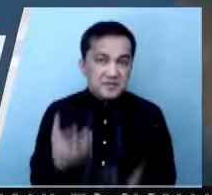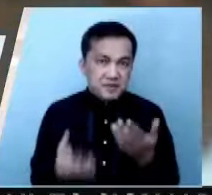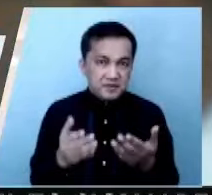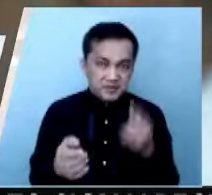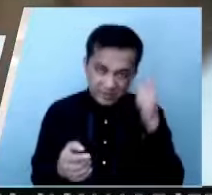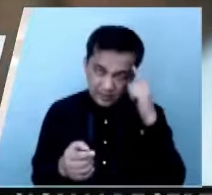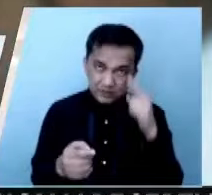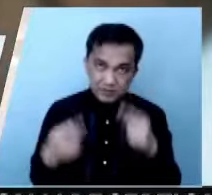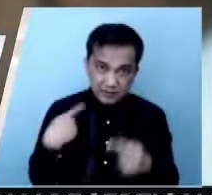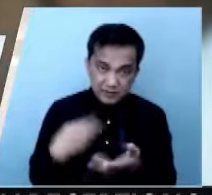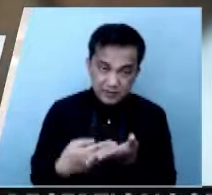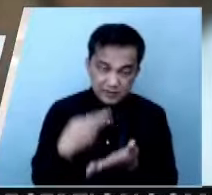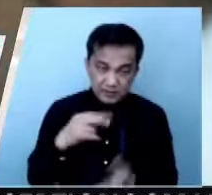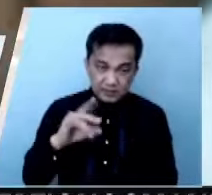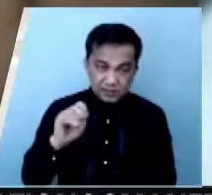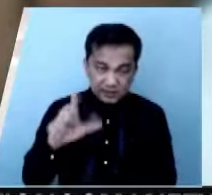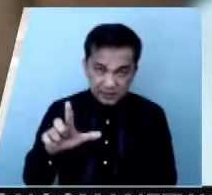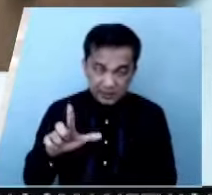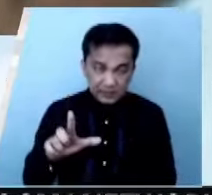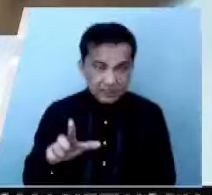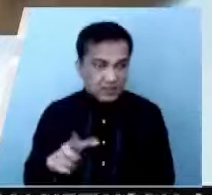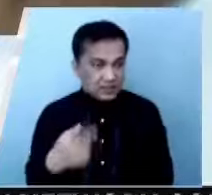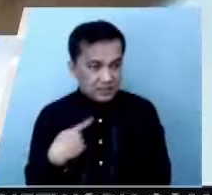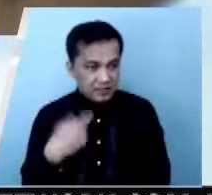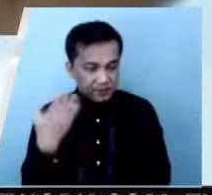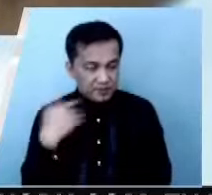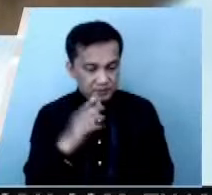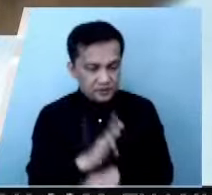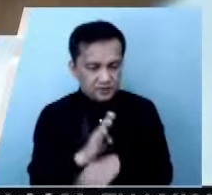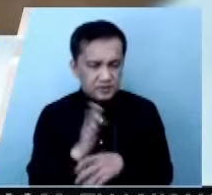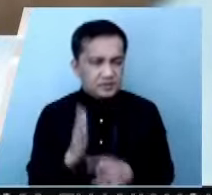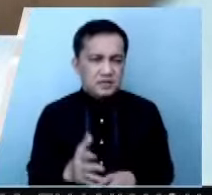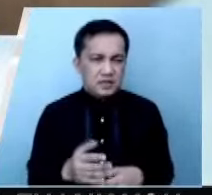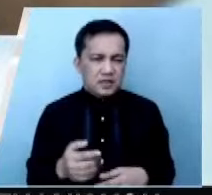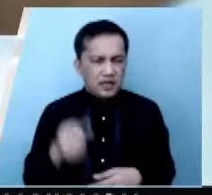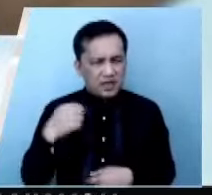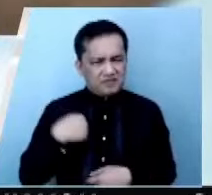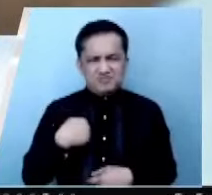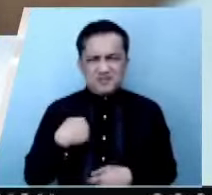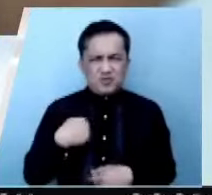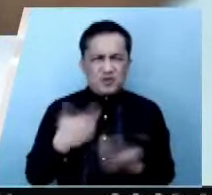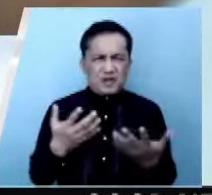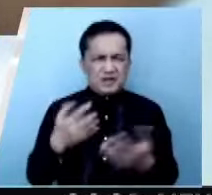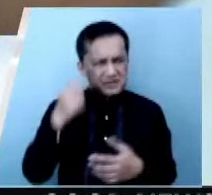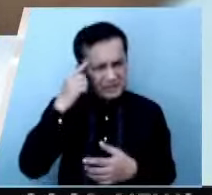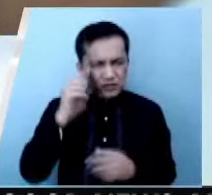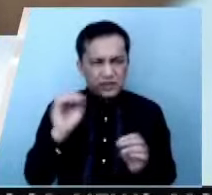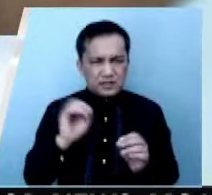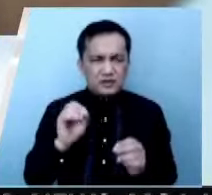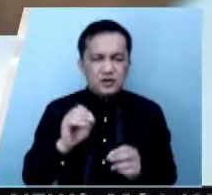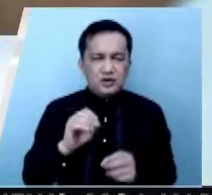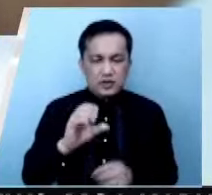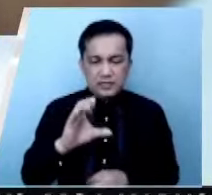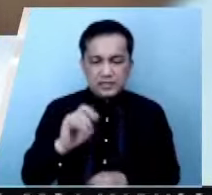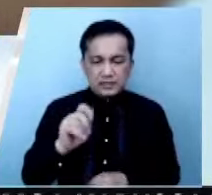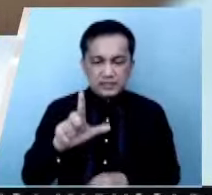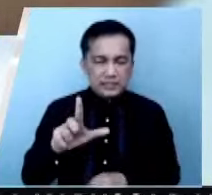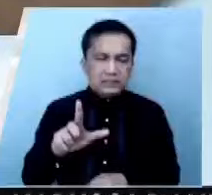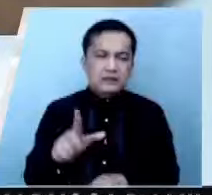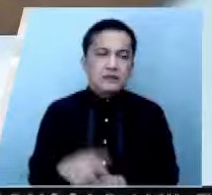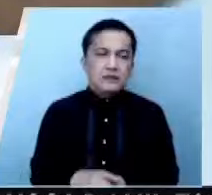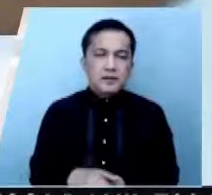cartel? As a businessman, as a former businessman, I don't think there's an organized cartel. But definitely, I think there are